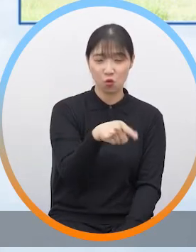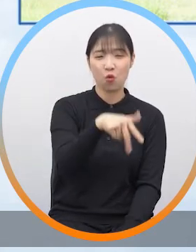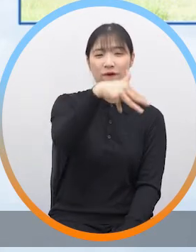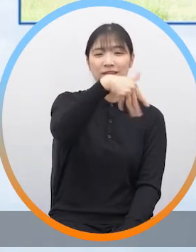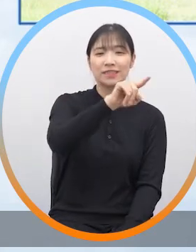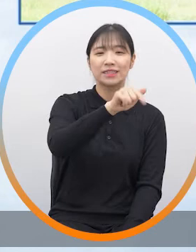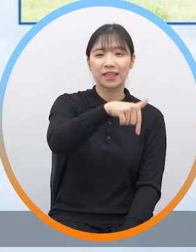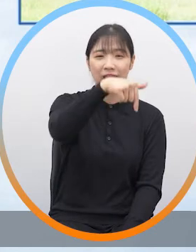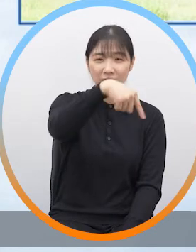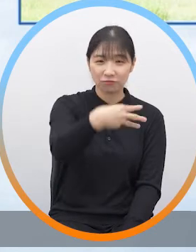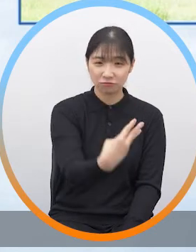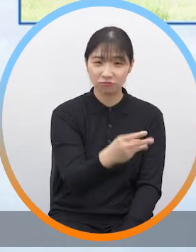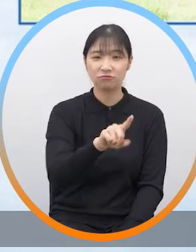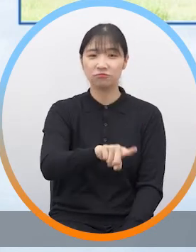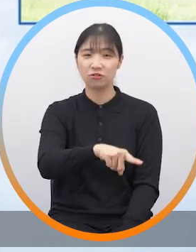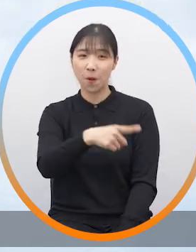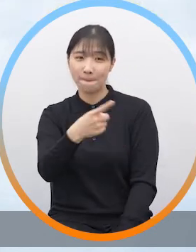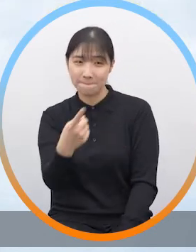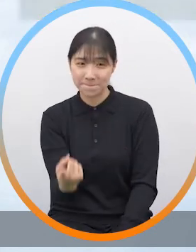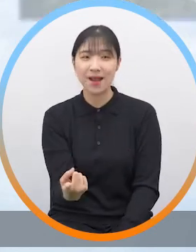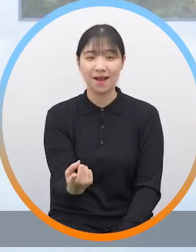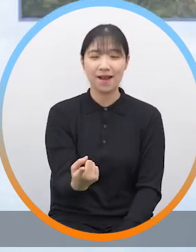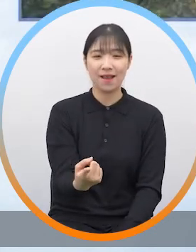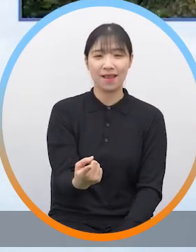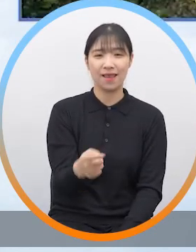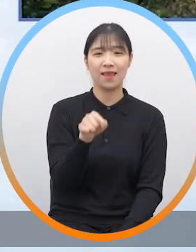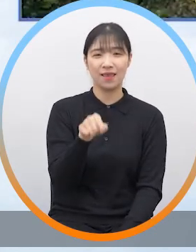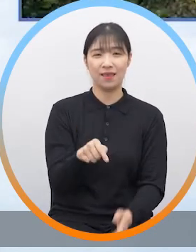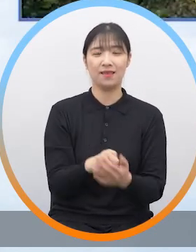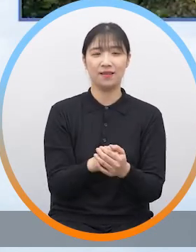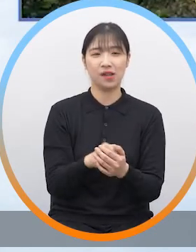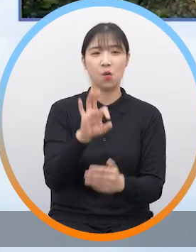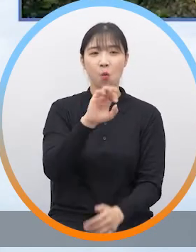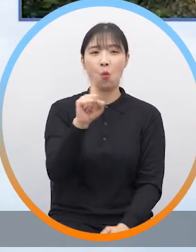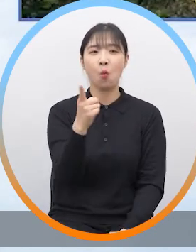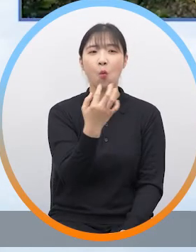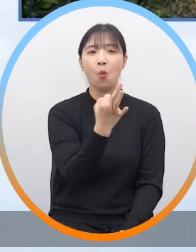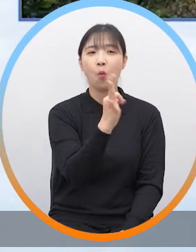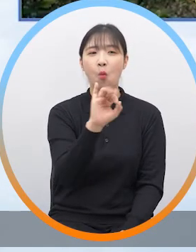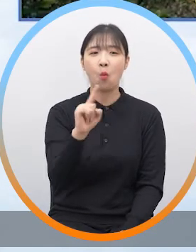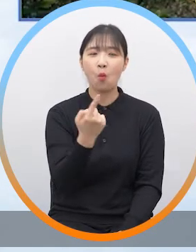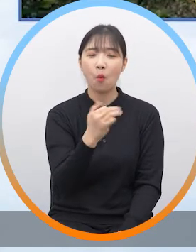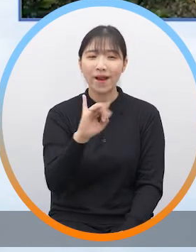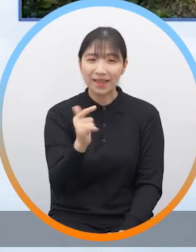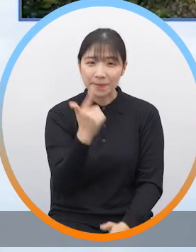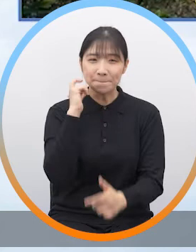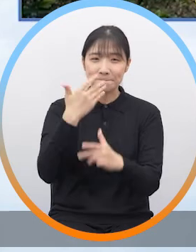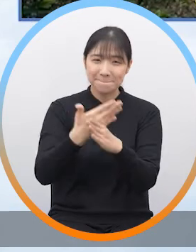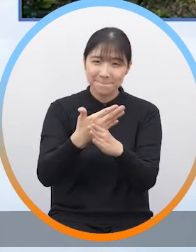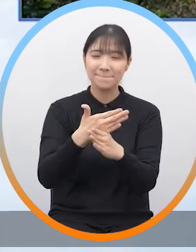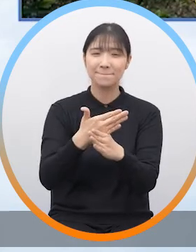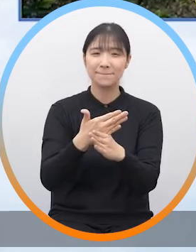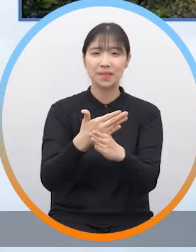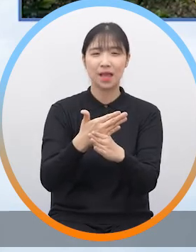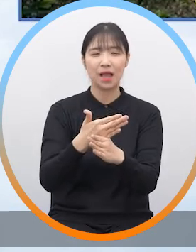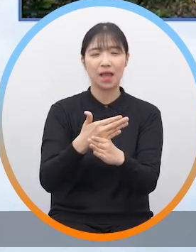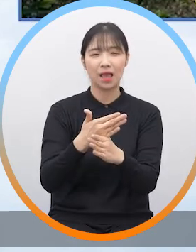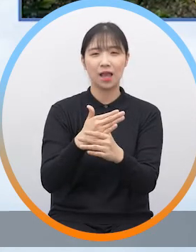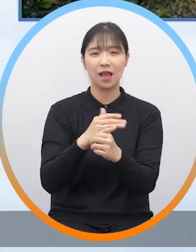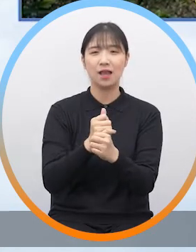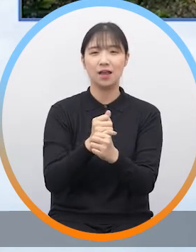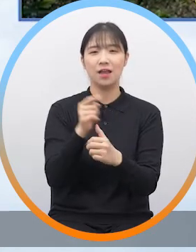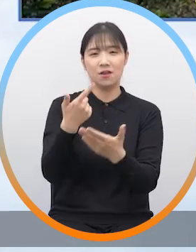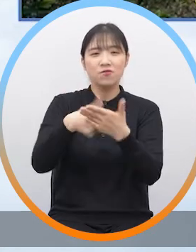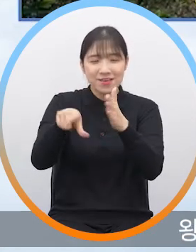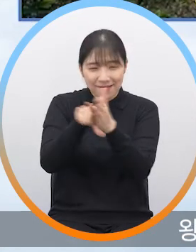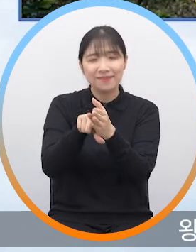그 채굴 바로 옆에 왕인 박사를 기리려고 했던 영암